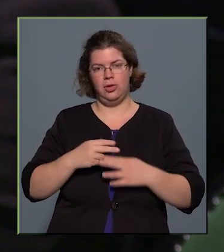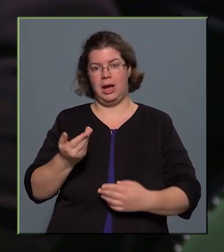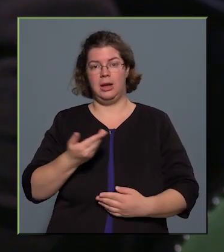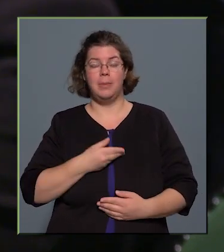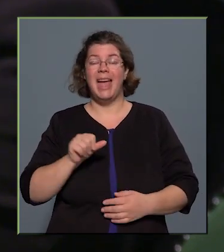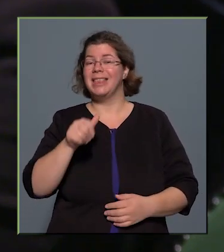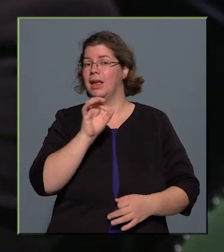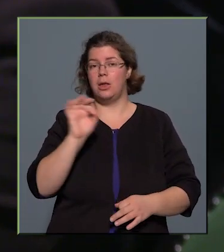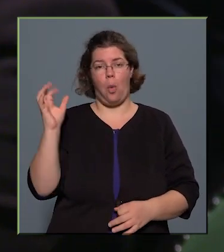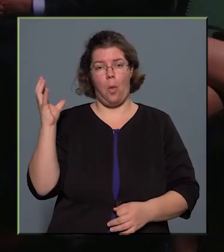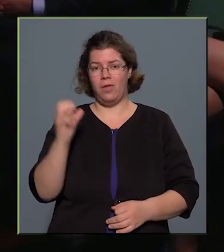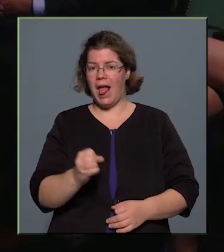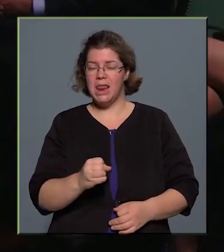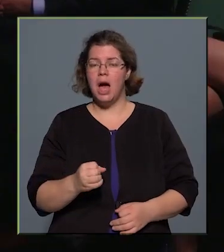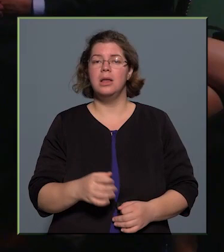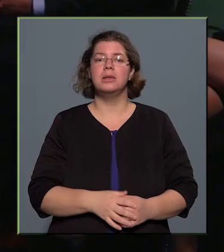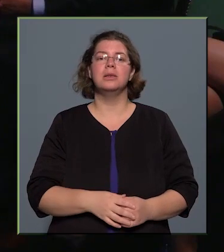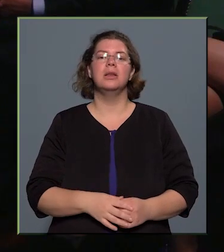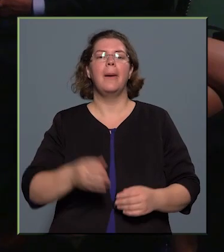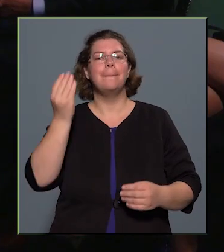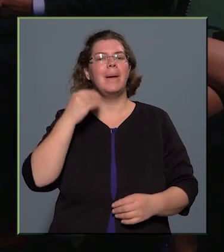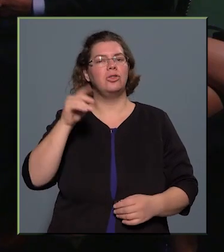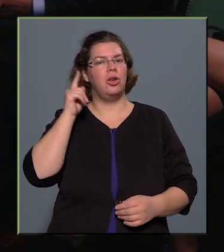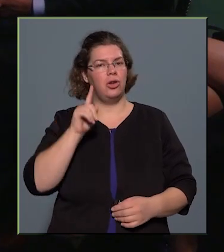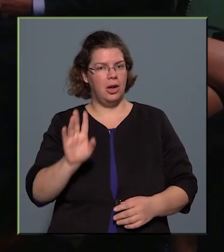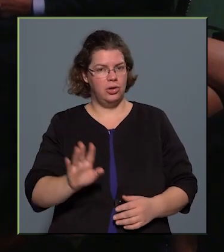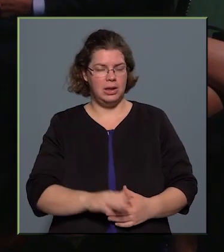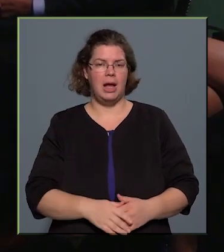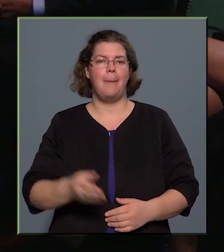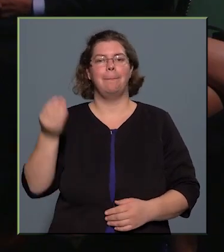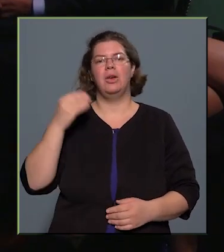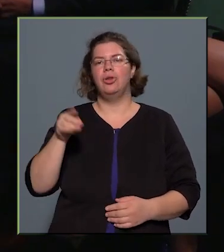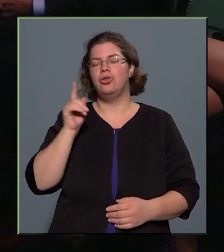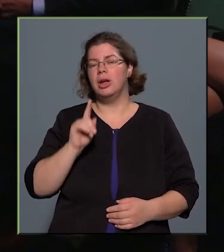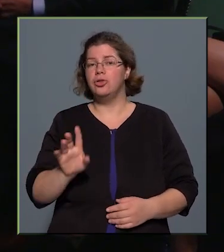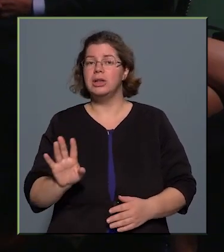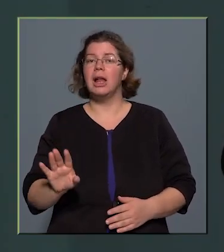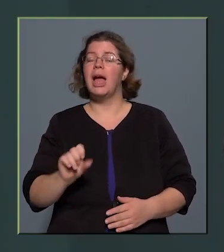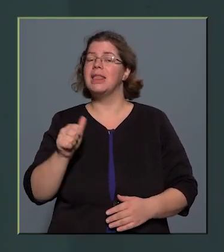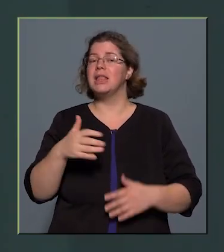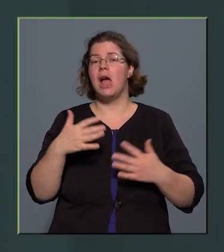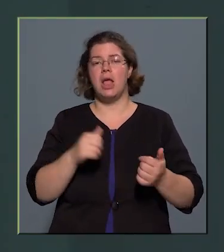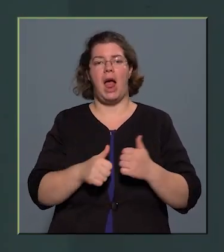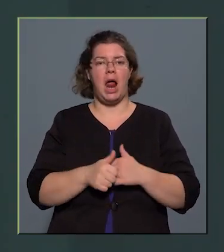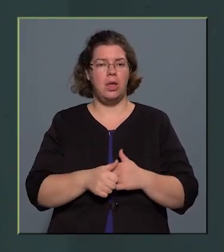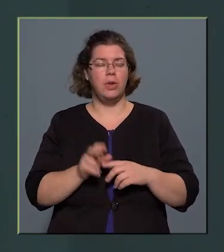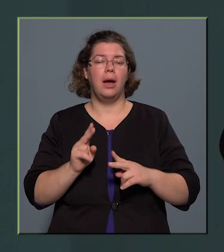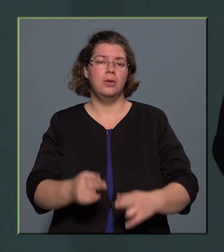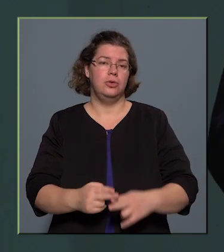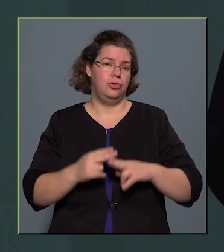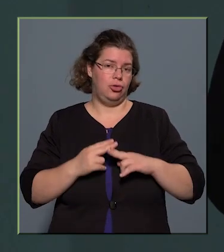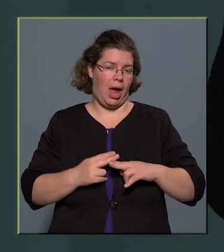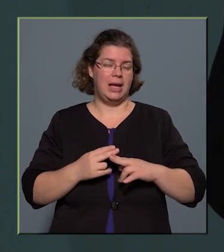ugye ez a mesterséges intelligencia. A mesterséges intelligencia egyik nagy előnye, hogy segít